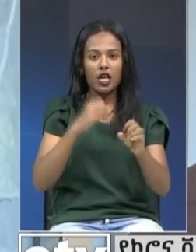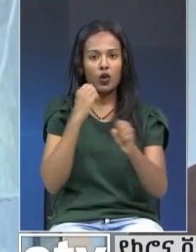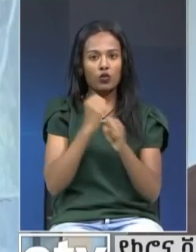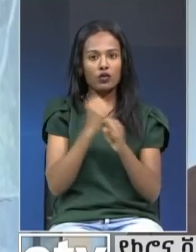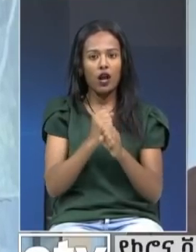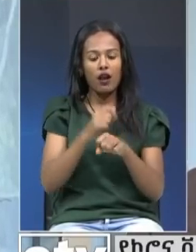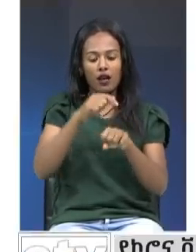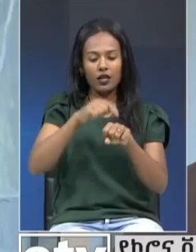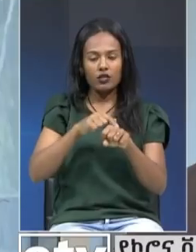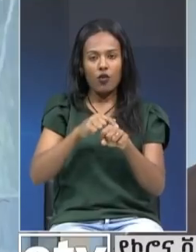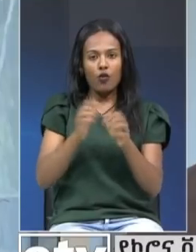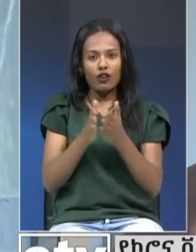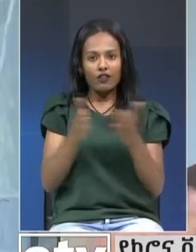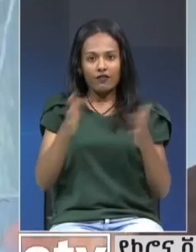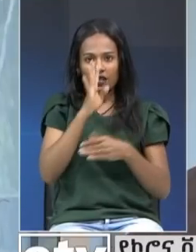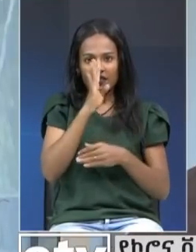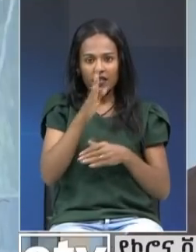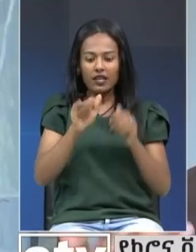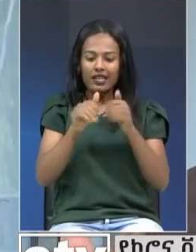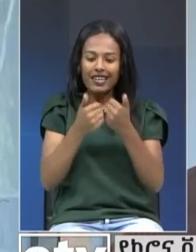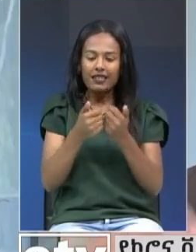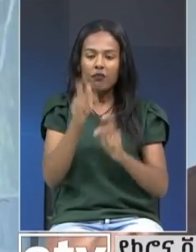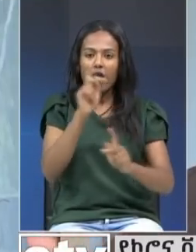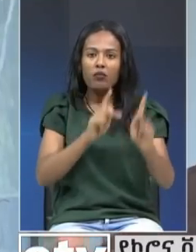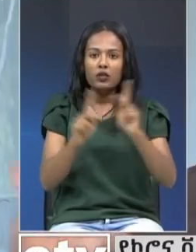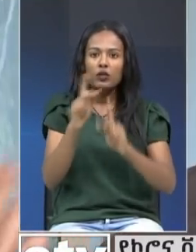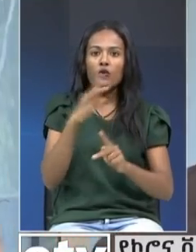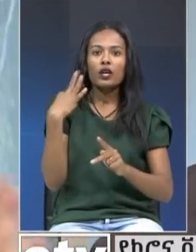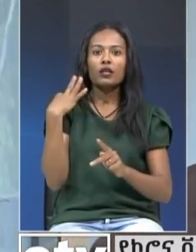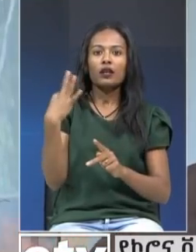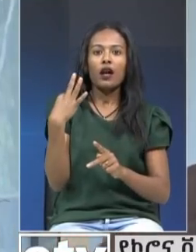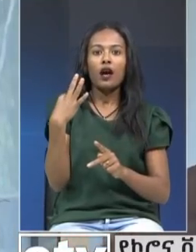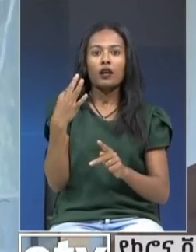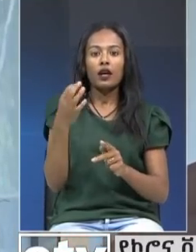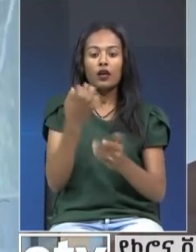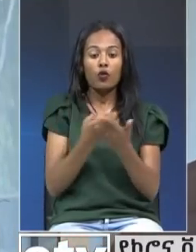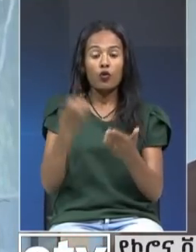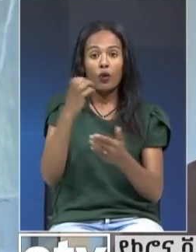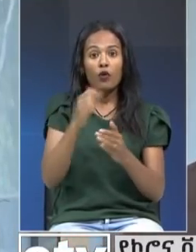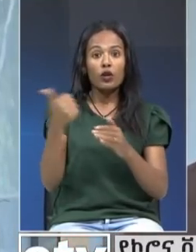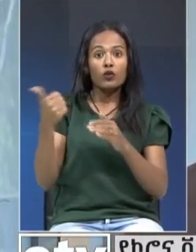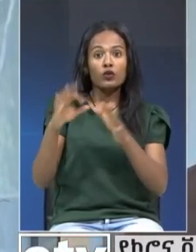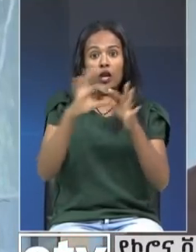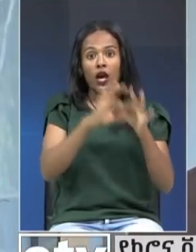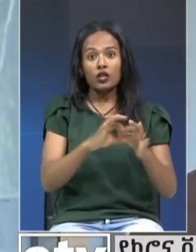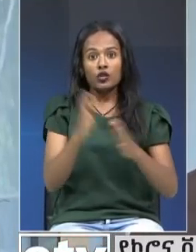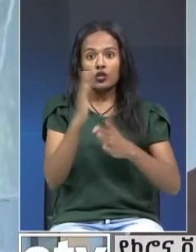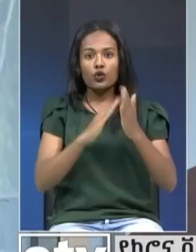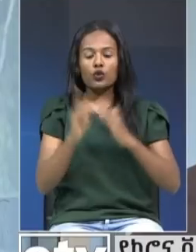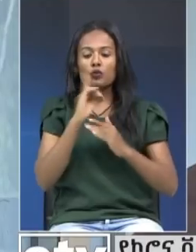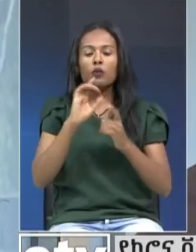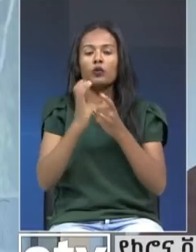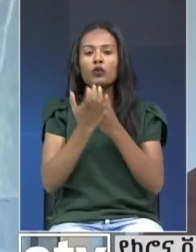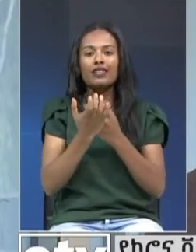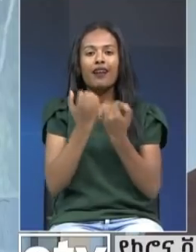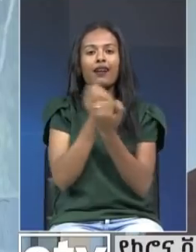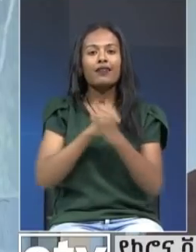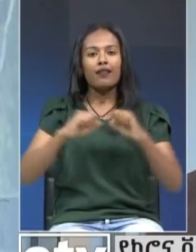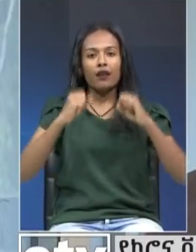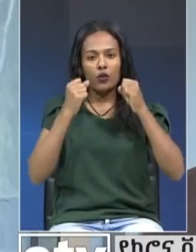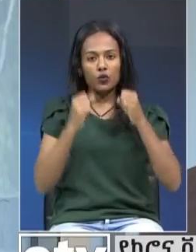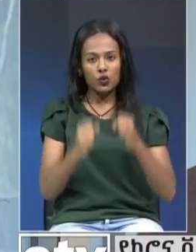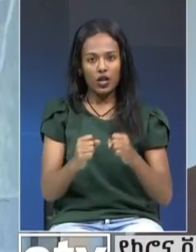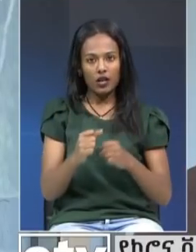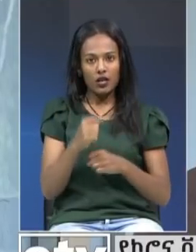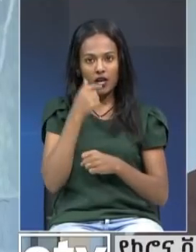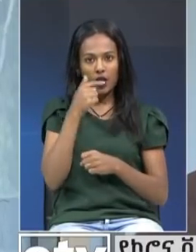ለጊዜው ጋብ አድርገን እንዴት ማህበረሰቡን ከጤና ከኢኮኖሚያዊ፣ ማህበራዊ፣ ሌሎች ተያያዥ ችግሮች በምን መልኩ ልንታደገው እንችላለን